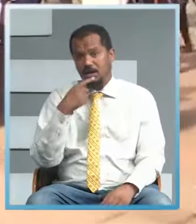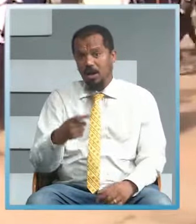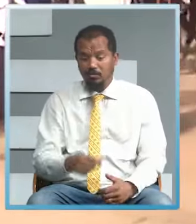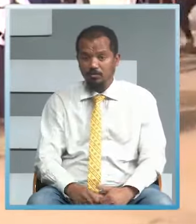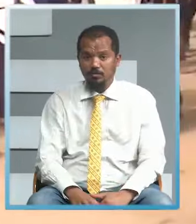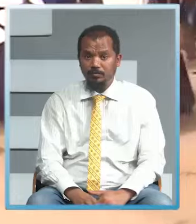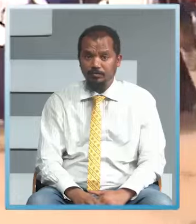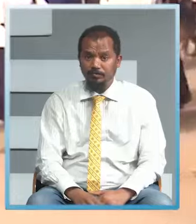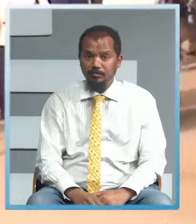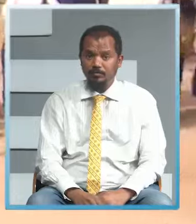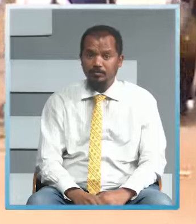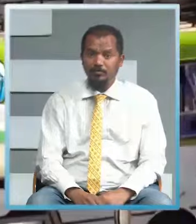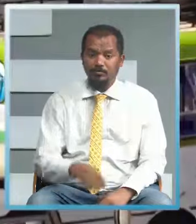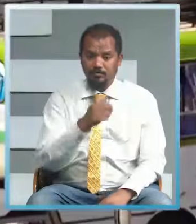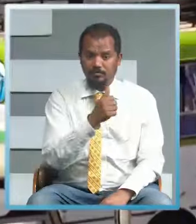ወድቀናል አሉ።